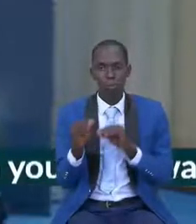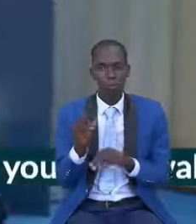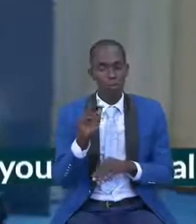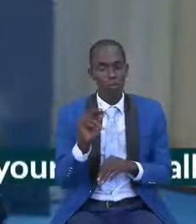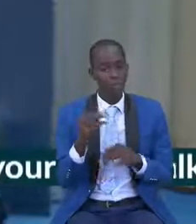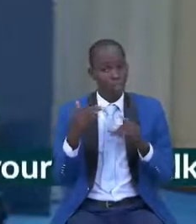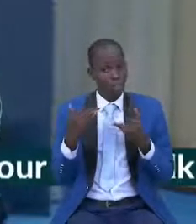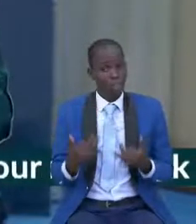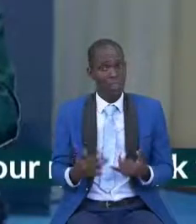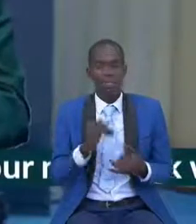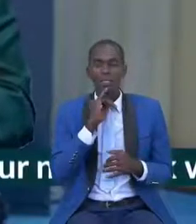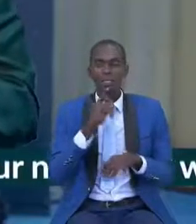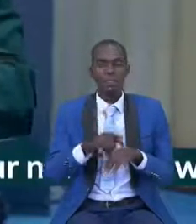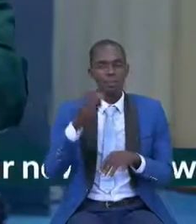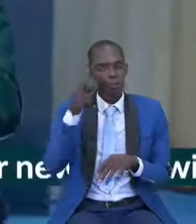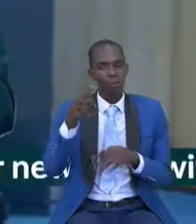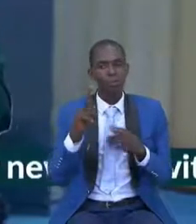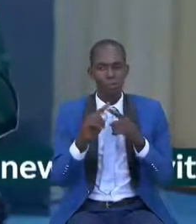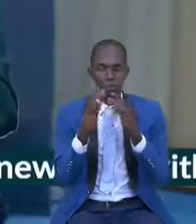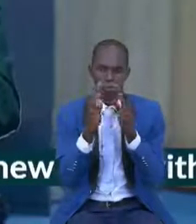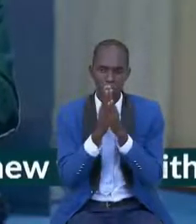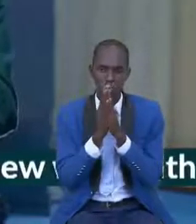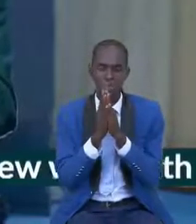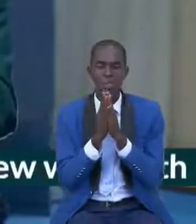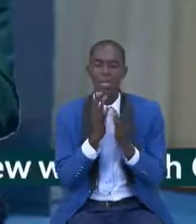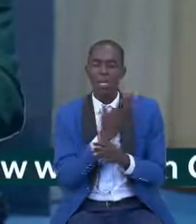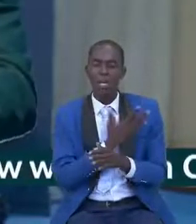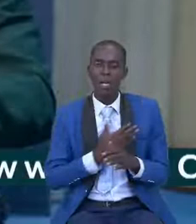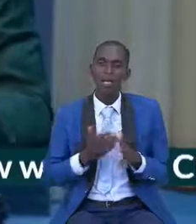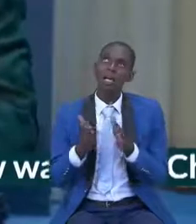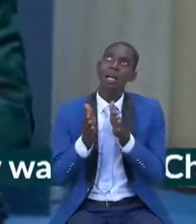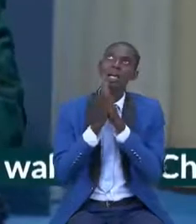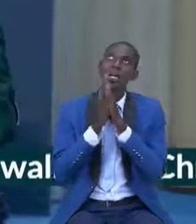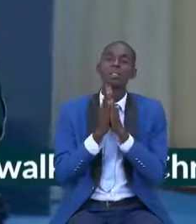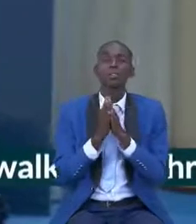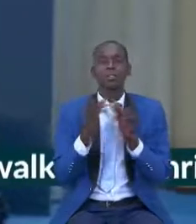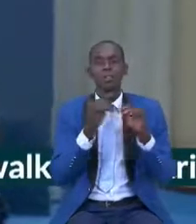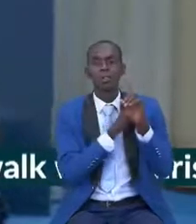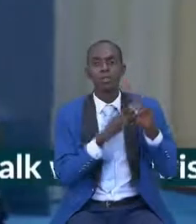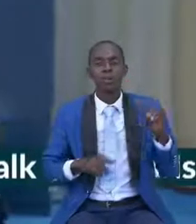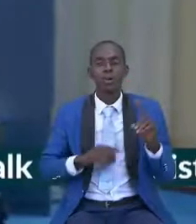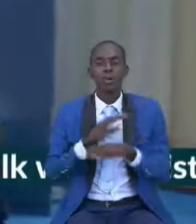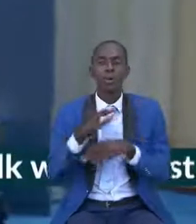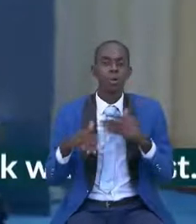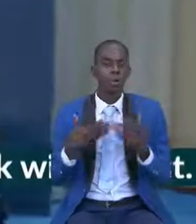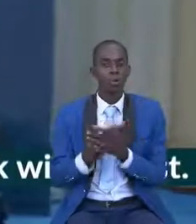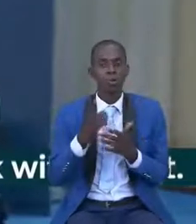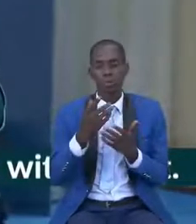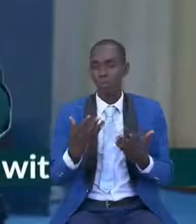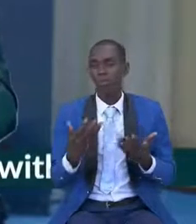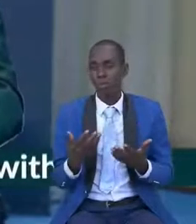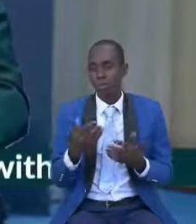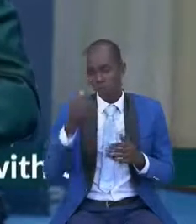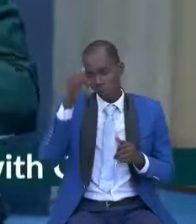Votre miracle est pour ce soir. Vous recevrez la touche de Dieu. Vous recevrez la puissance de